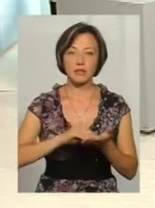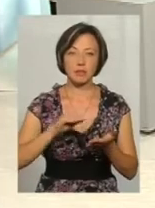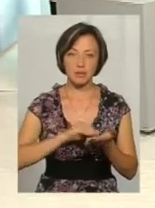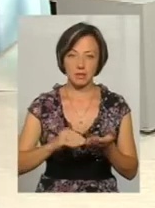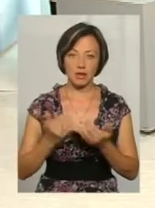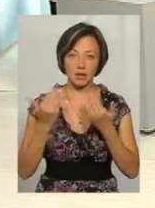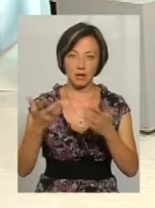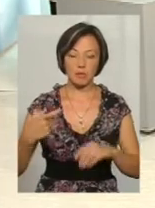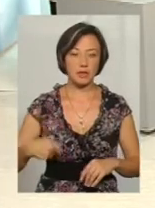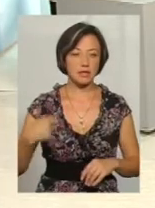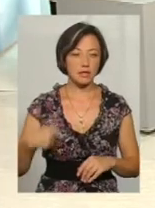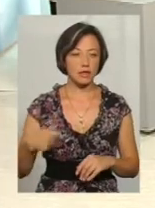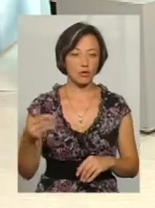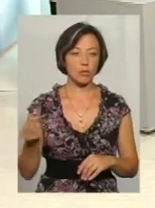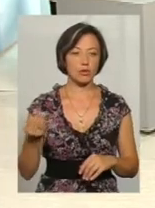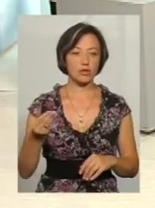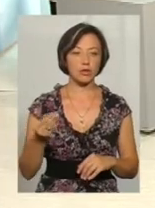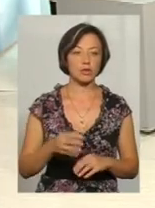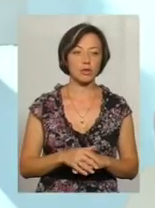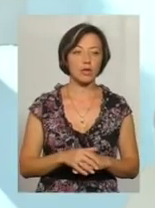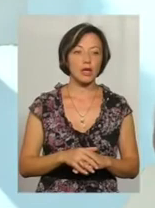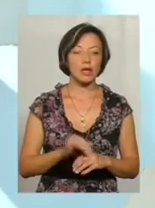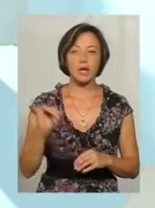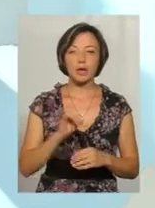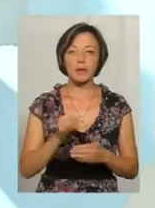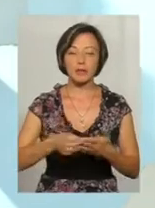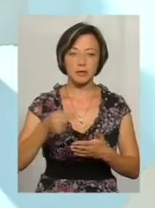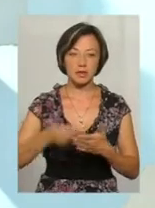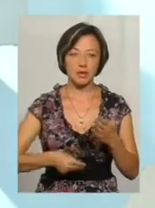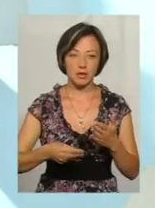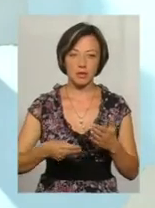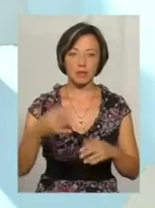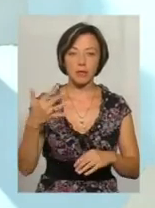пану президенту Порошенку Петру Олексійовичу, і підписалося